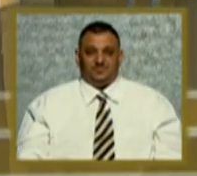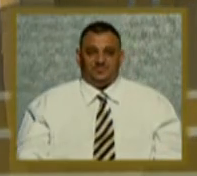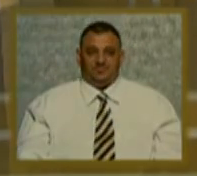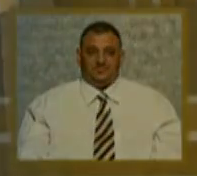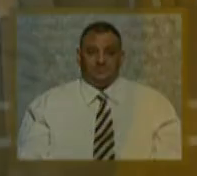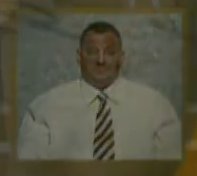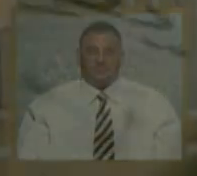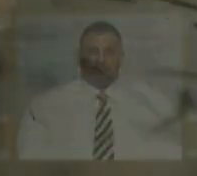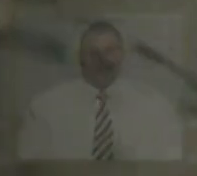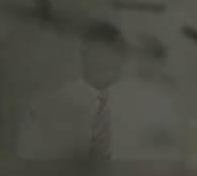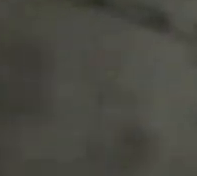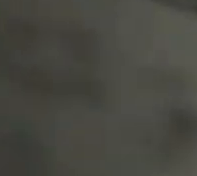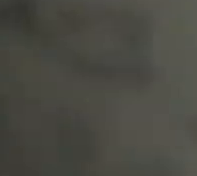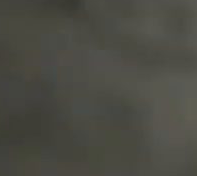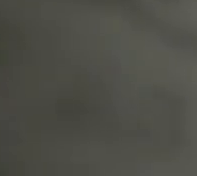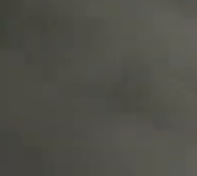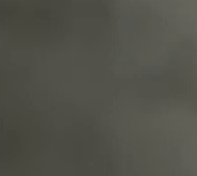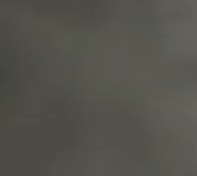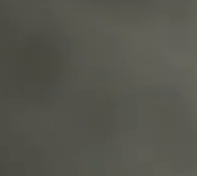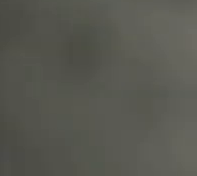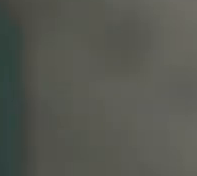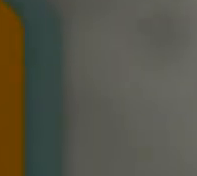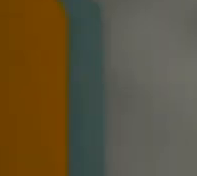ربنا وتقبل دعاء،